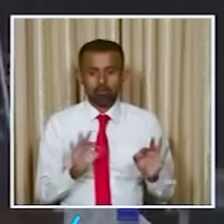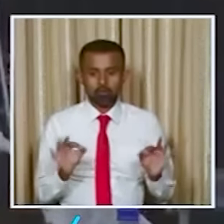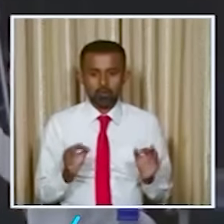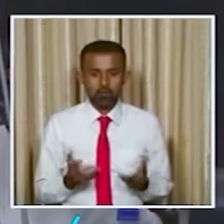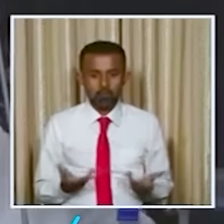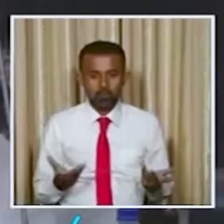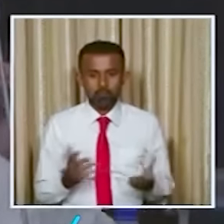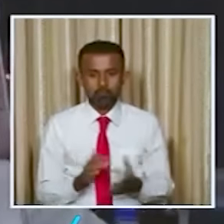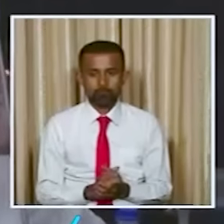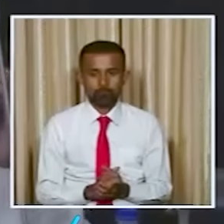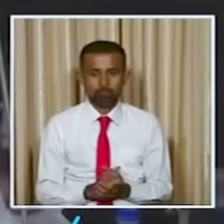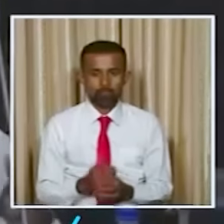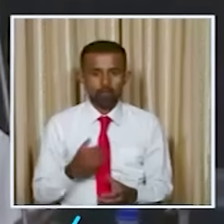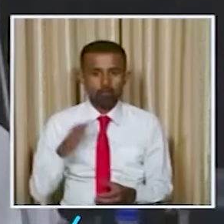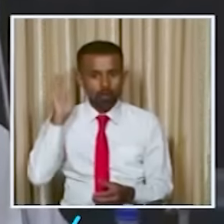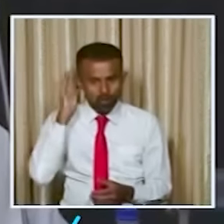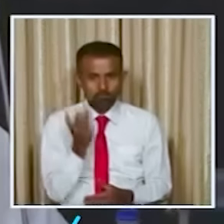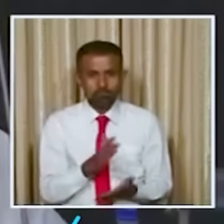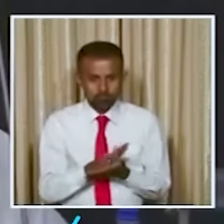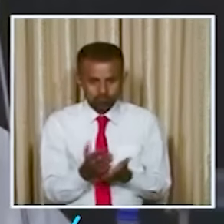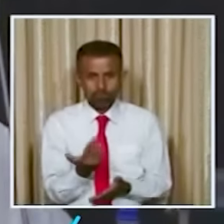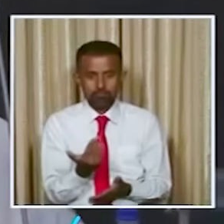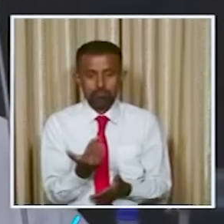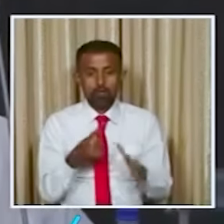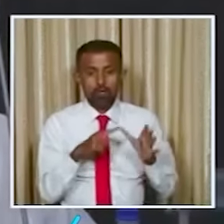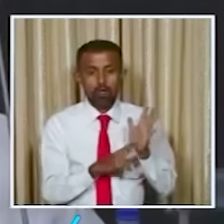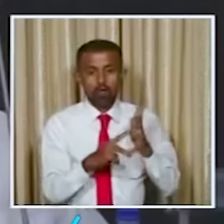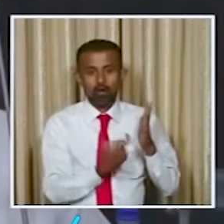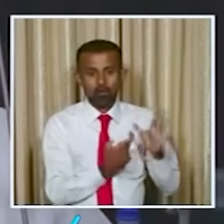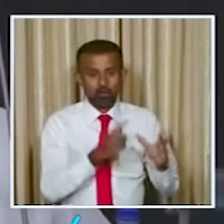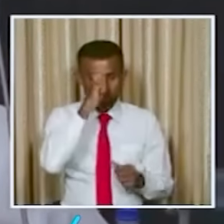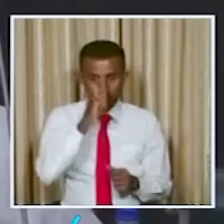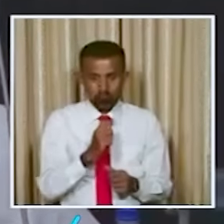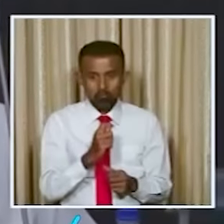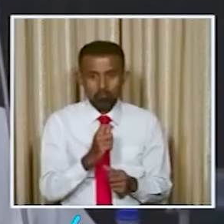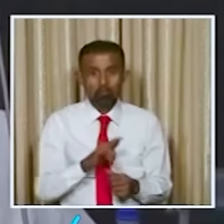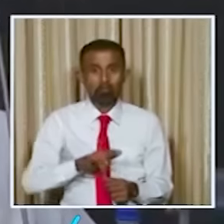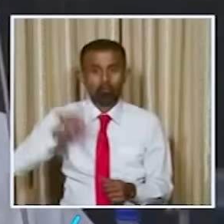කරන්න. අපි අහනවා පැහැදිලිවම, දැන් අනුර කුමාර දිසානායක මහත්තයා ගොඩාක් ඉන්නේ